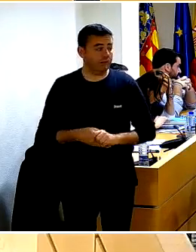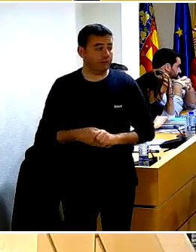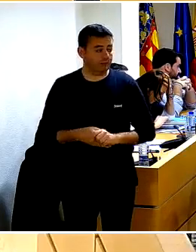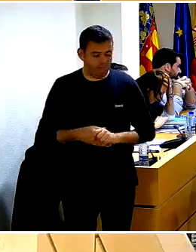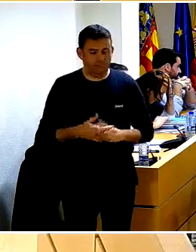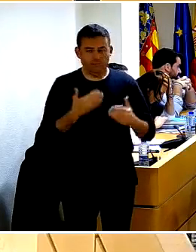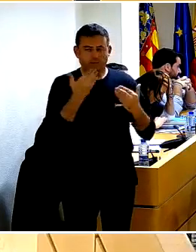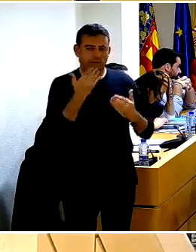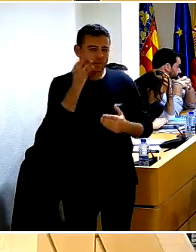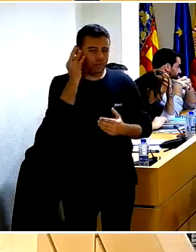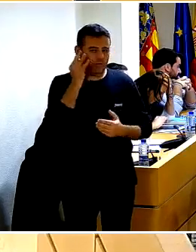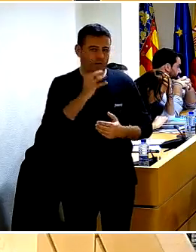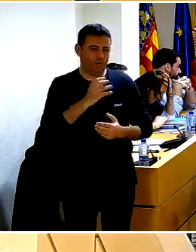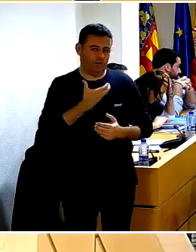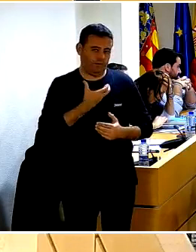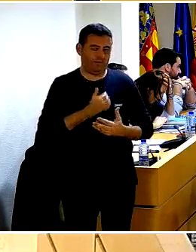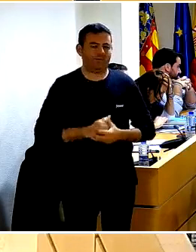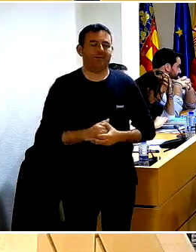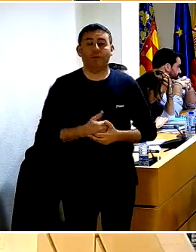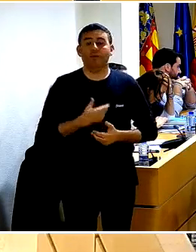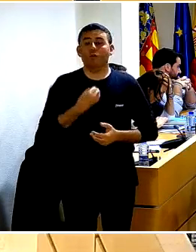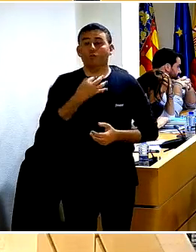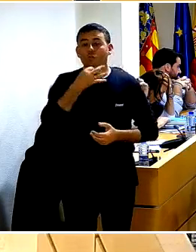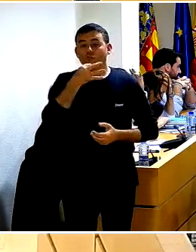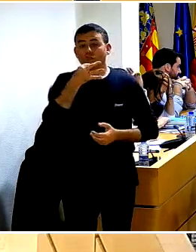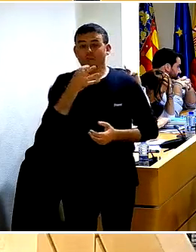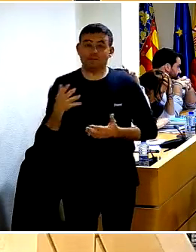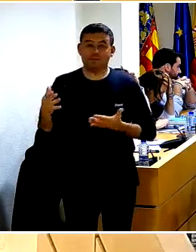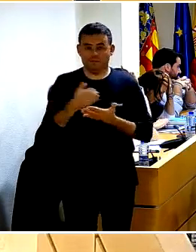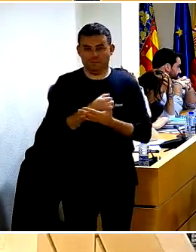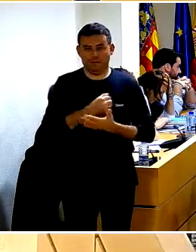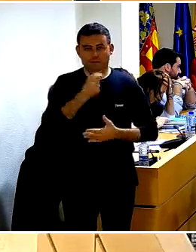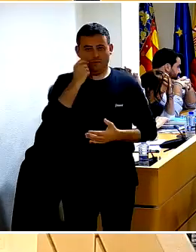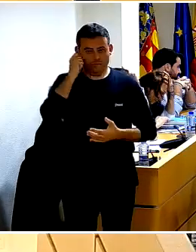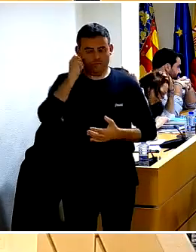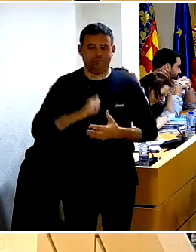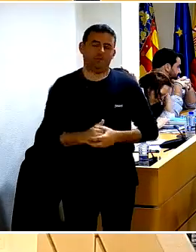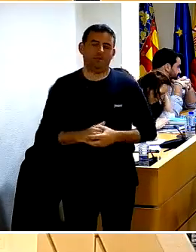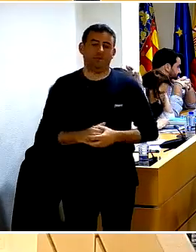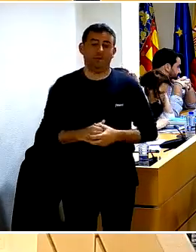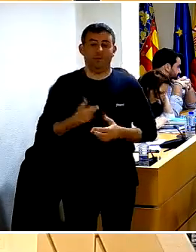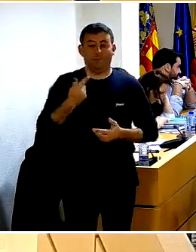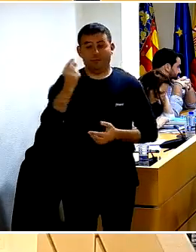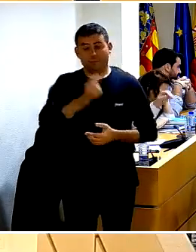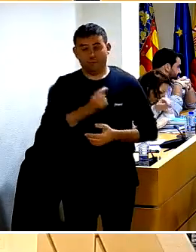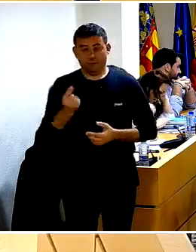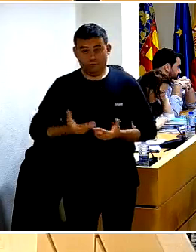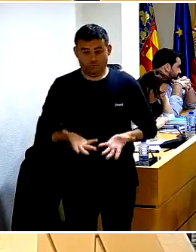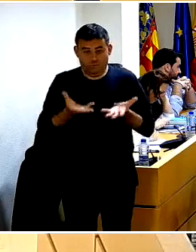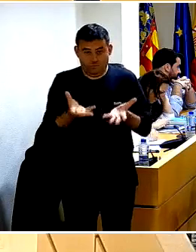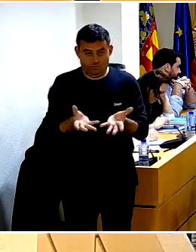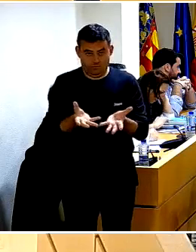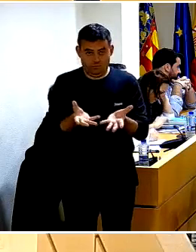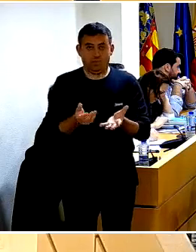senyora alcaldessa. Bona nit a tots i a totes. Els pressupostos que avui portem al ple per a la seva aprovació consoliden les